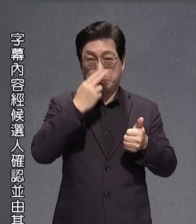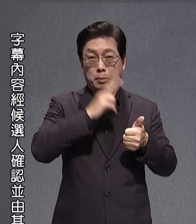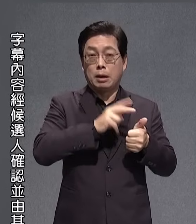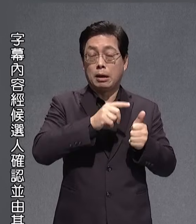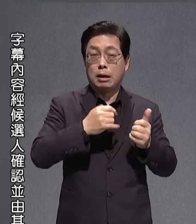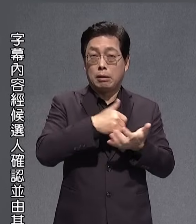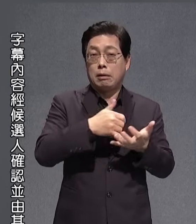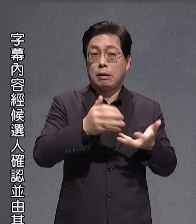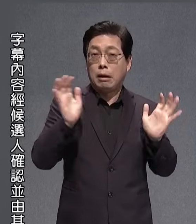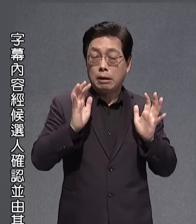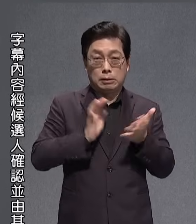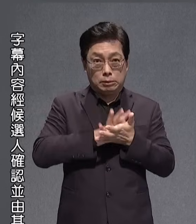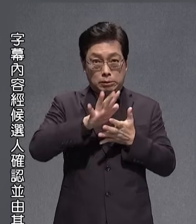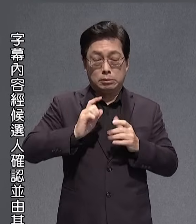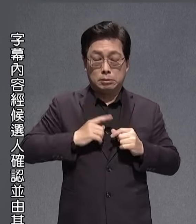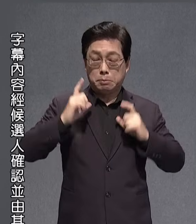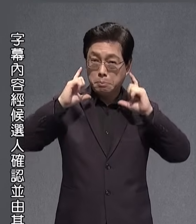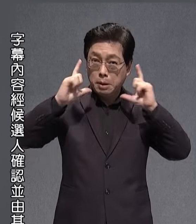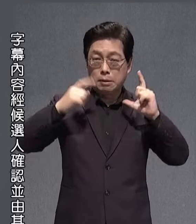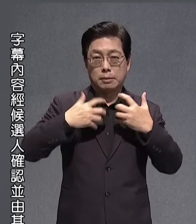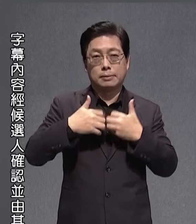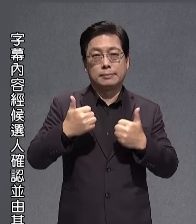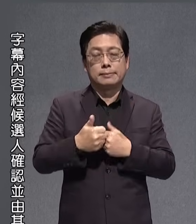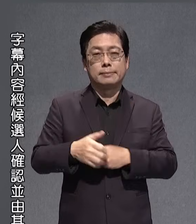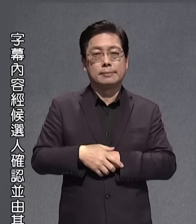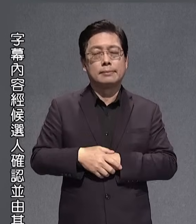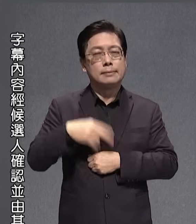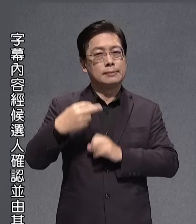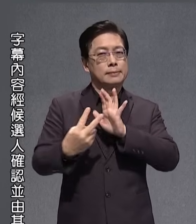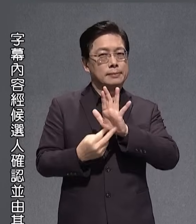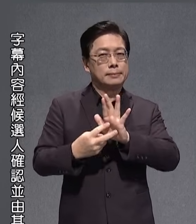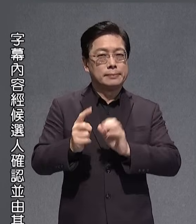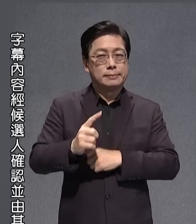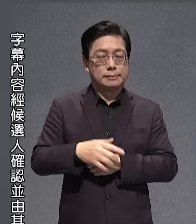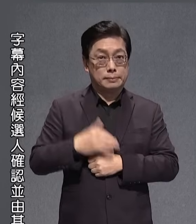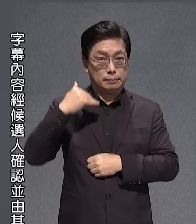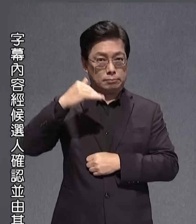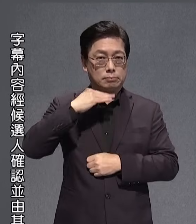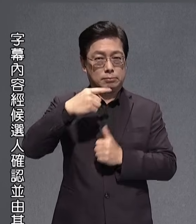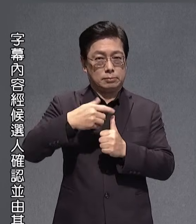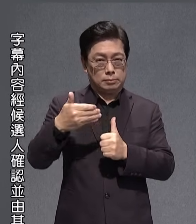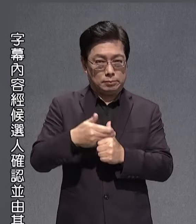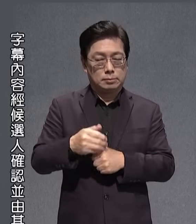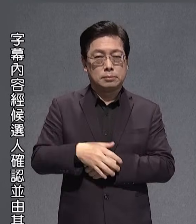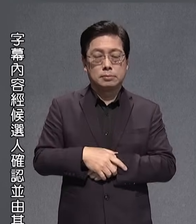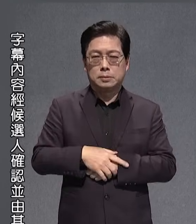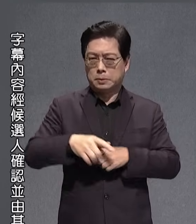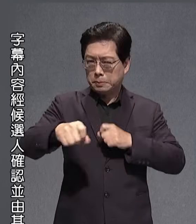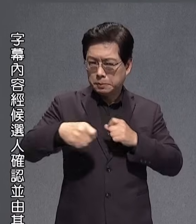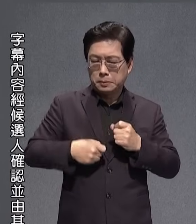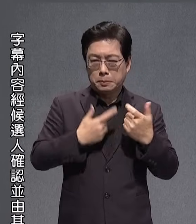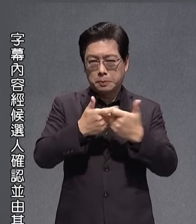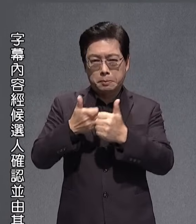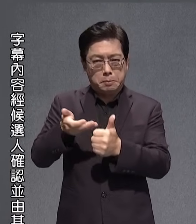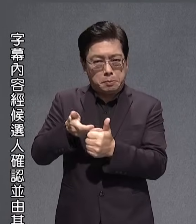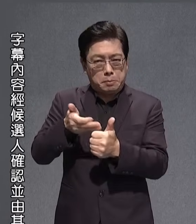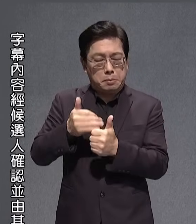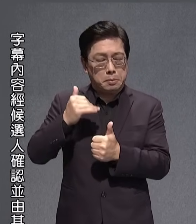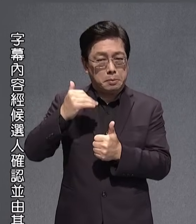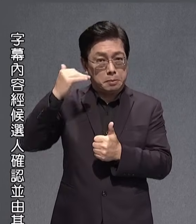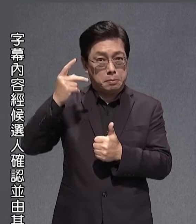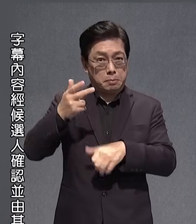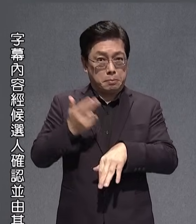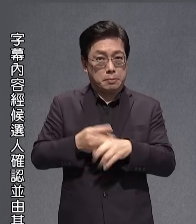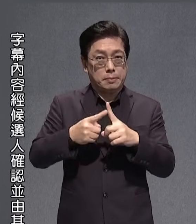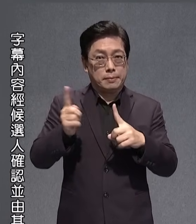了弱势儿童将来出头的机会。我们要强调高等教育，有计划的培养高科技人才，